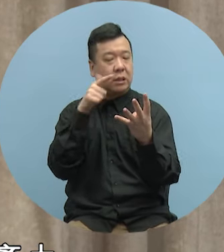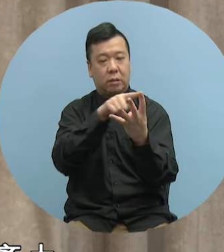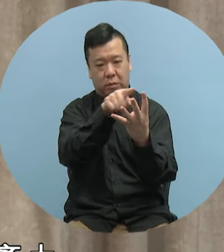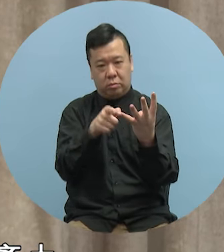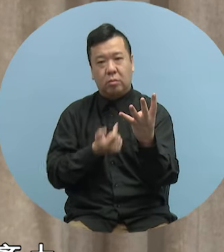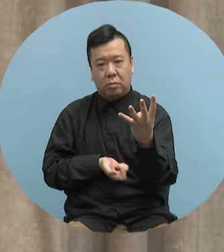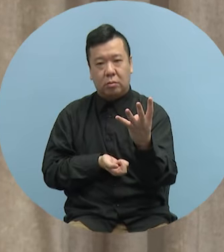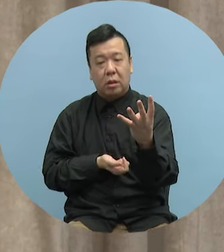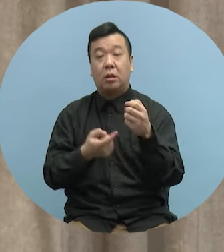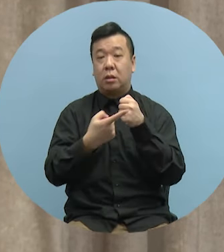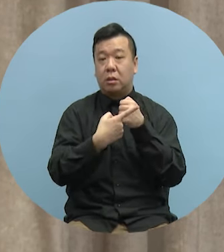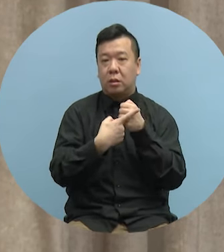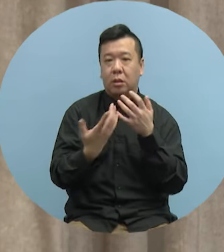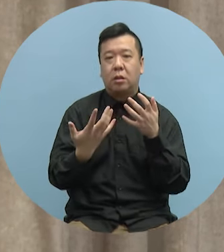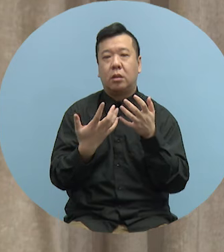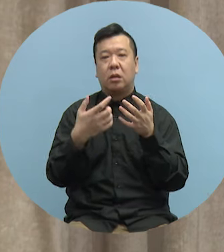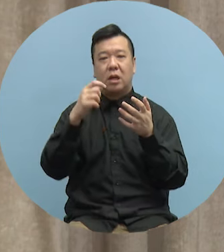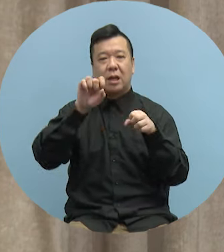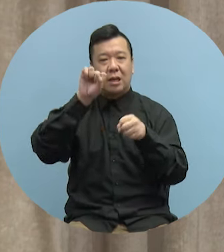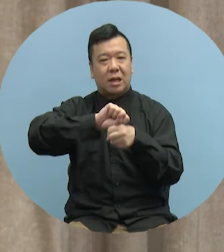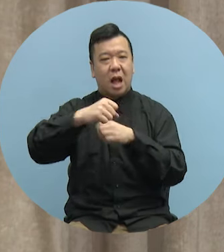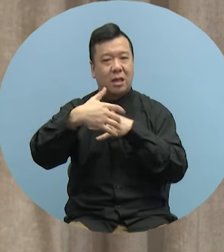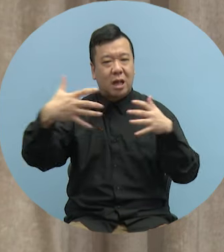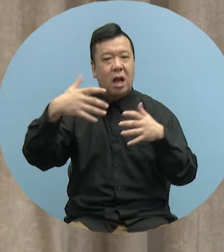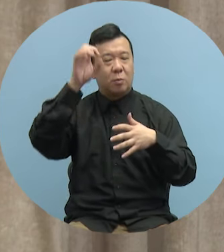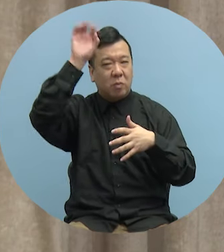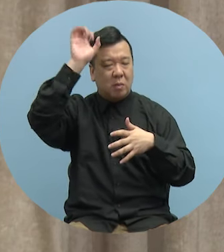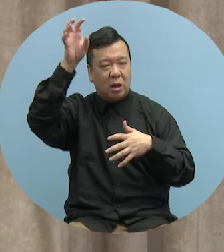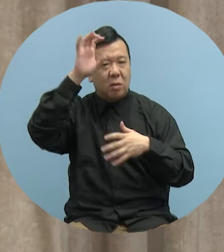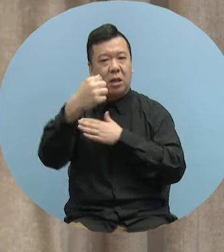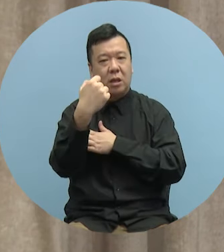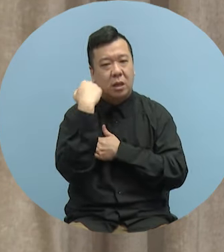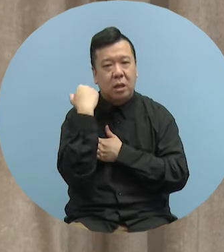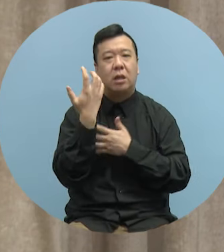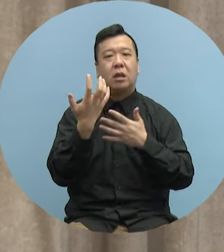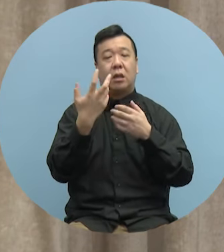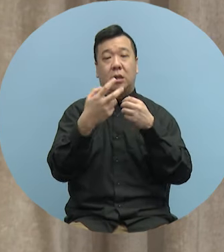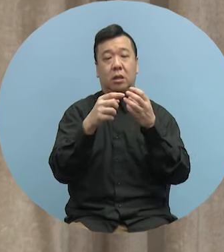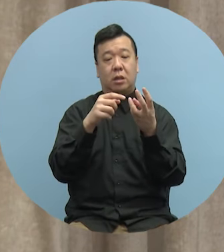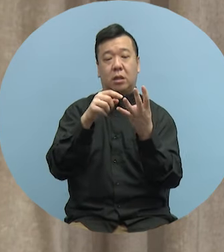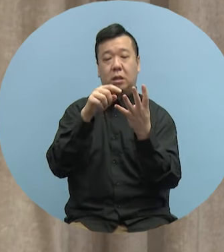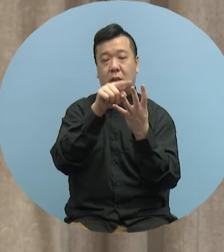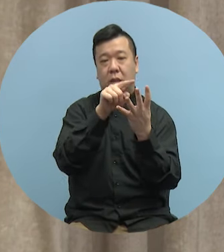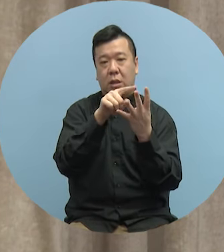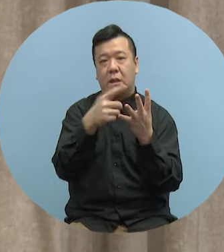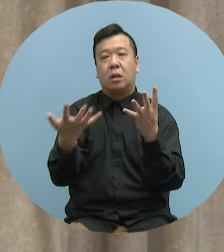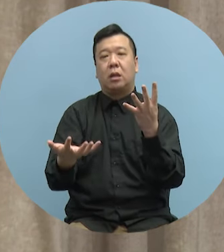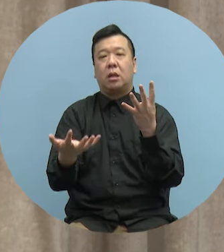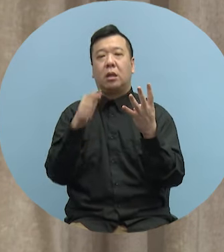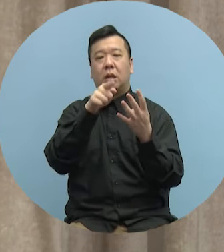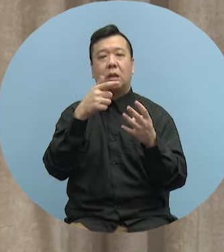产力。第一，继续加大创新力度；第二，建